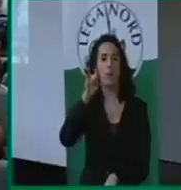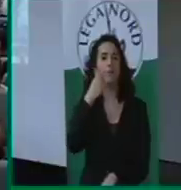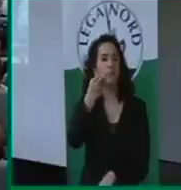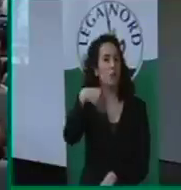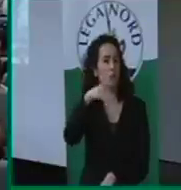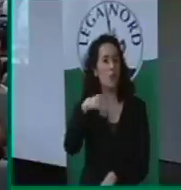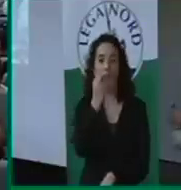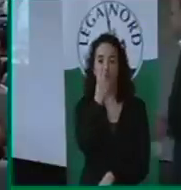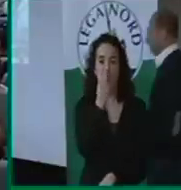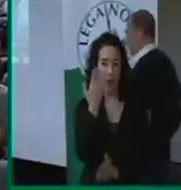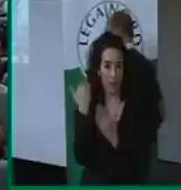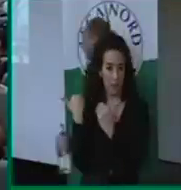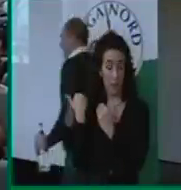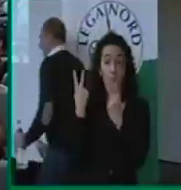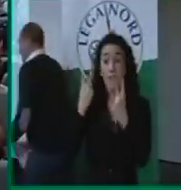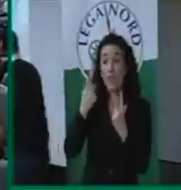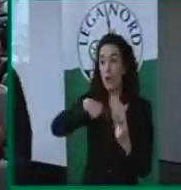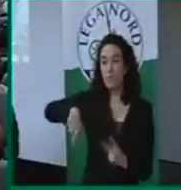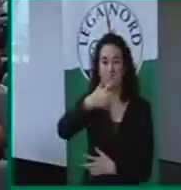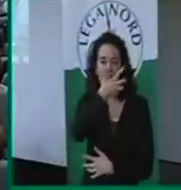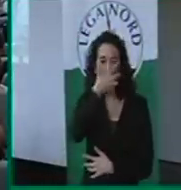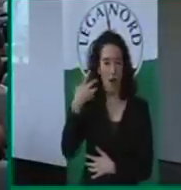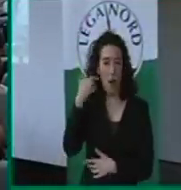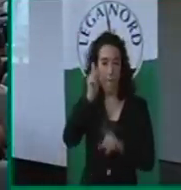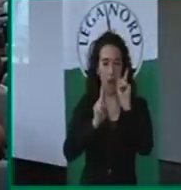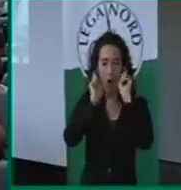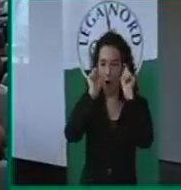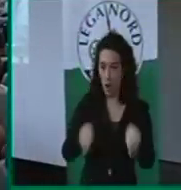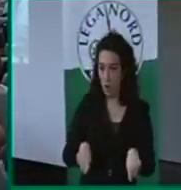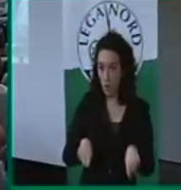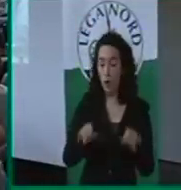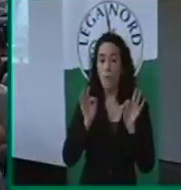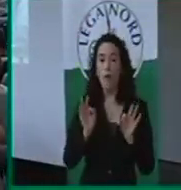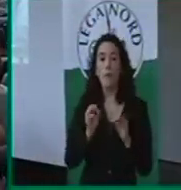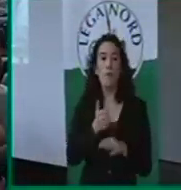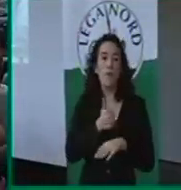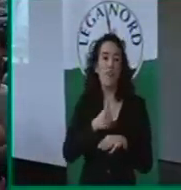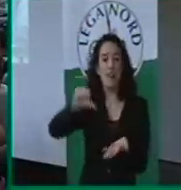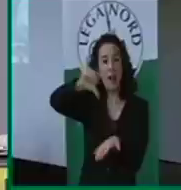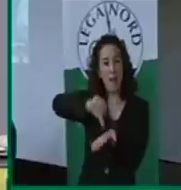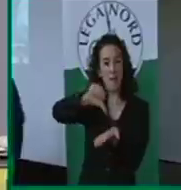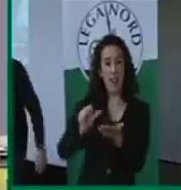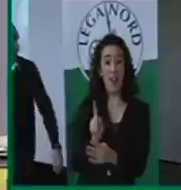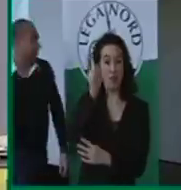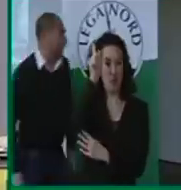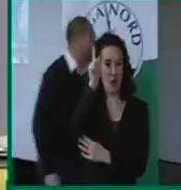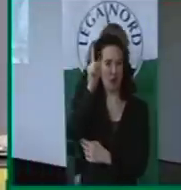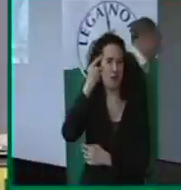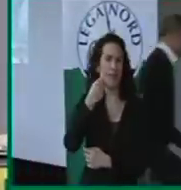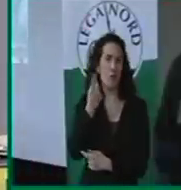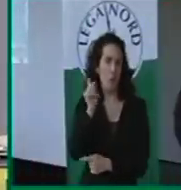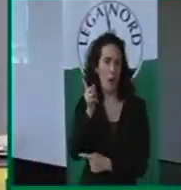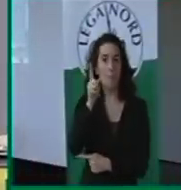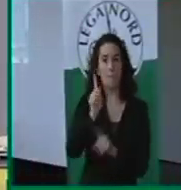via da qui da Milano dalla nostra capitale del nord della nostra capitale della Padania oggi mentre a Roma ha